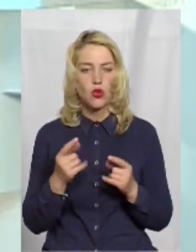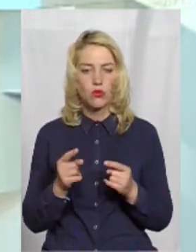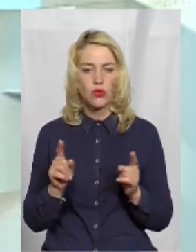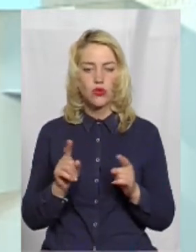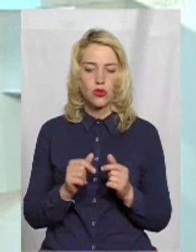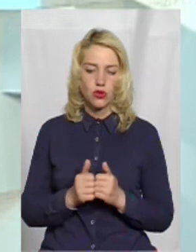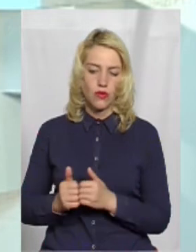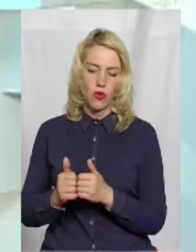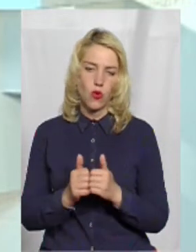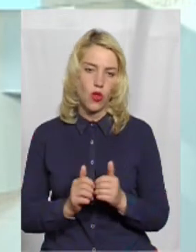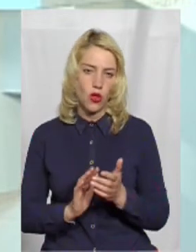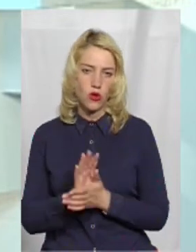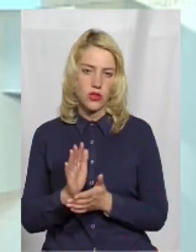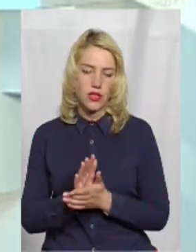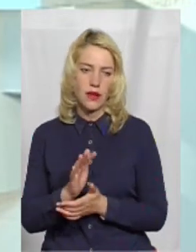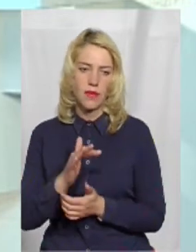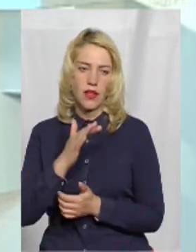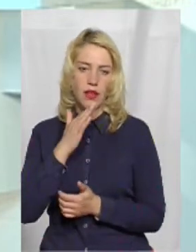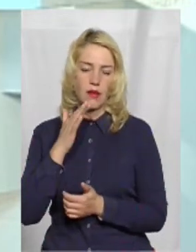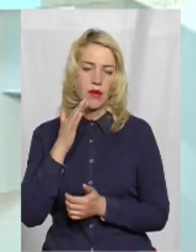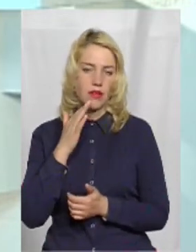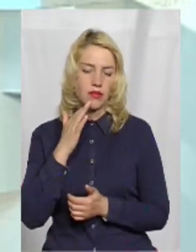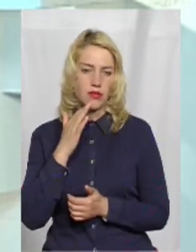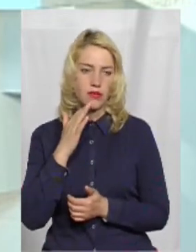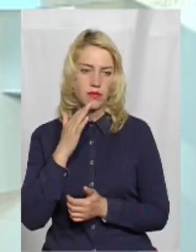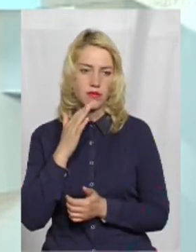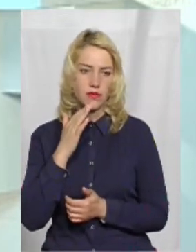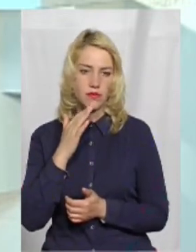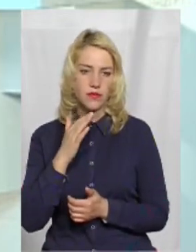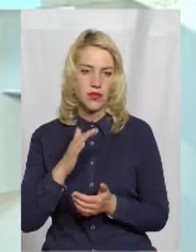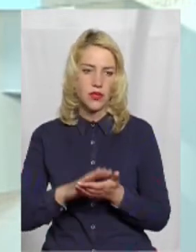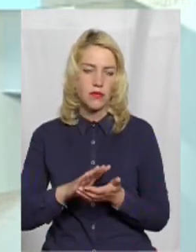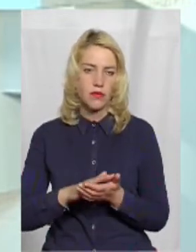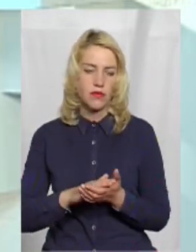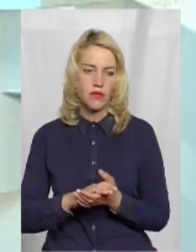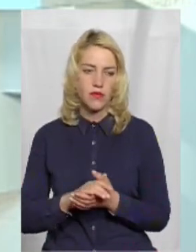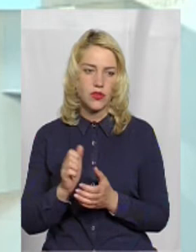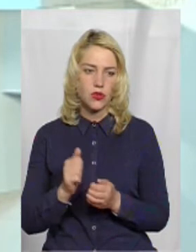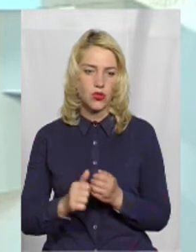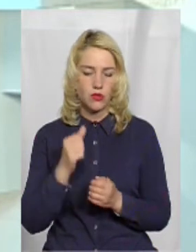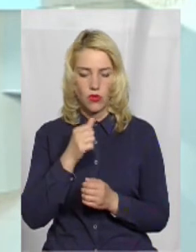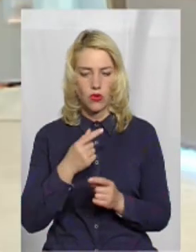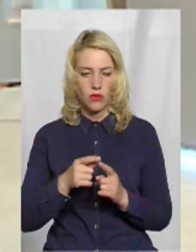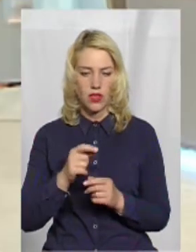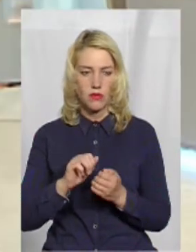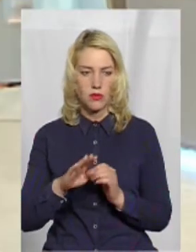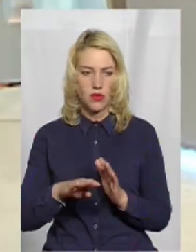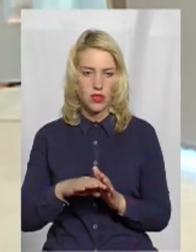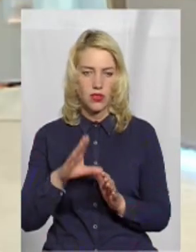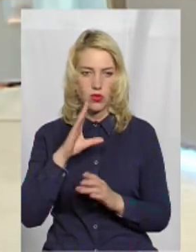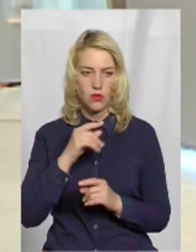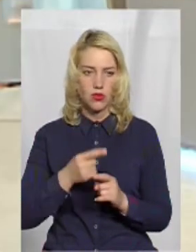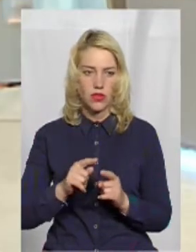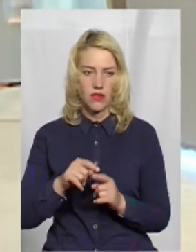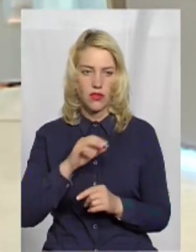росте безліч сировини, яка поновлюється з кожним роком, і ну, Кам'янець-Подільський це успішно використовує. Але слід зазначити, що